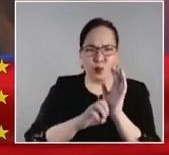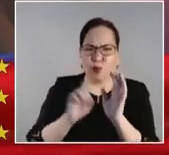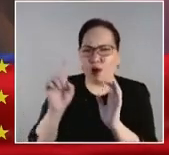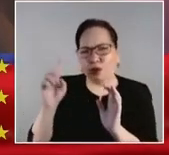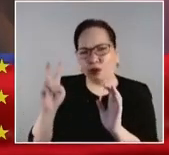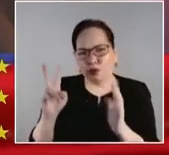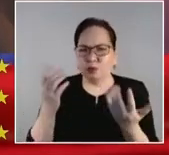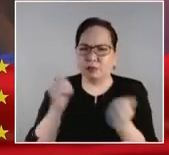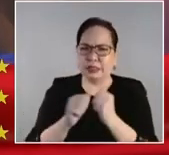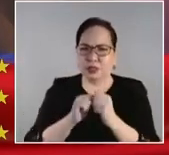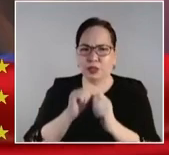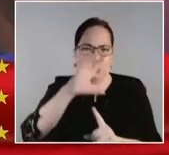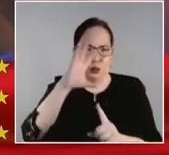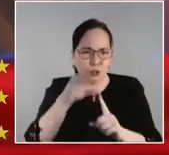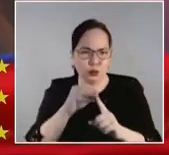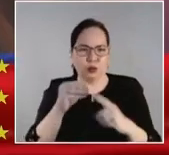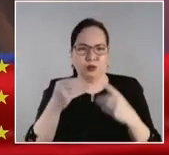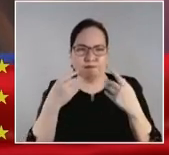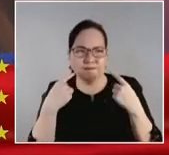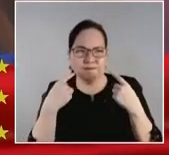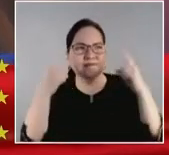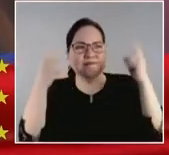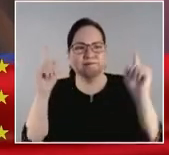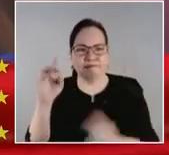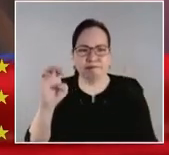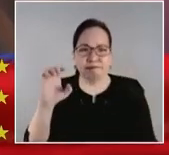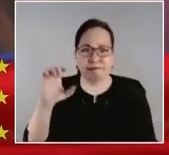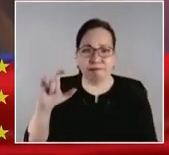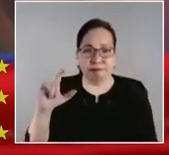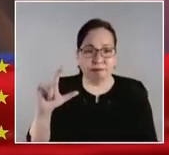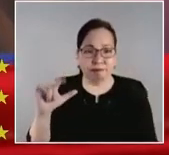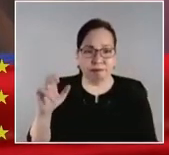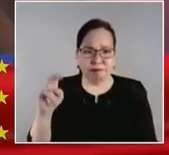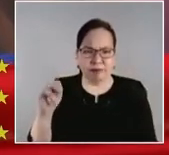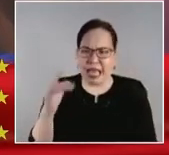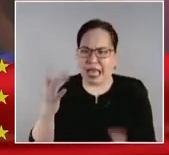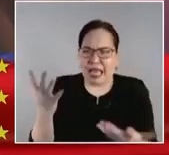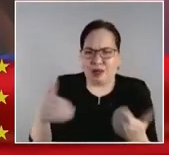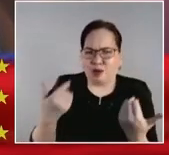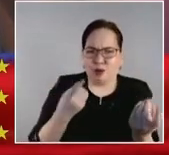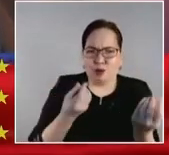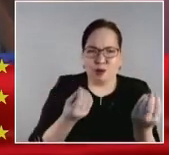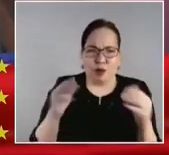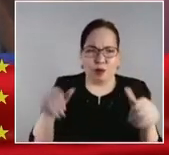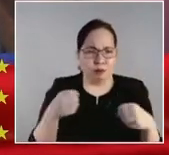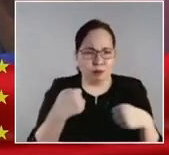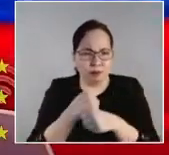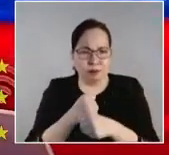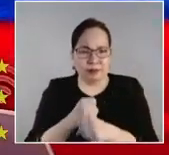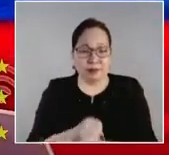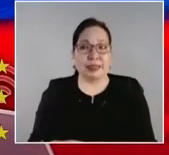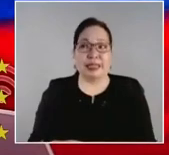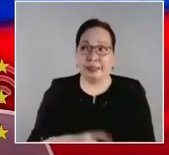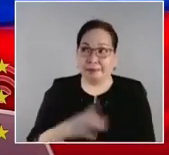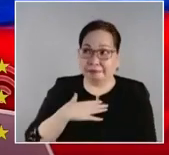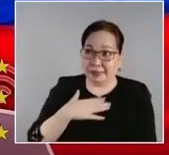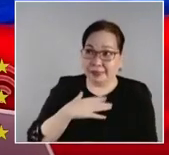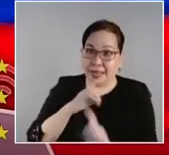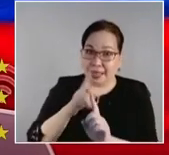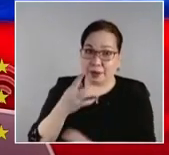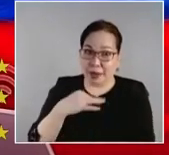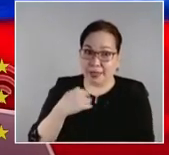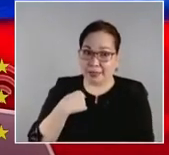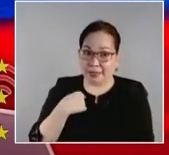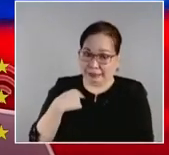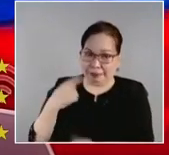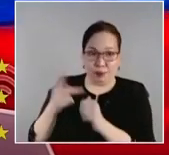seems like ang laki nung paano natin gagawin yung cultural excellence. Bakit ko po nasabi, sagutin ko po kayo, bakit ko po